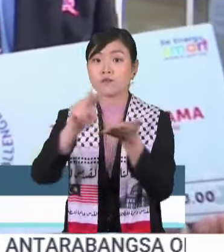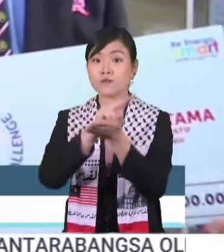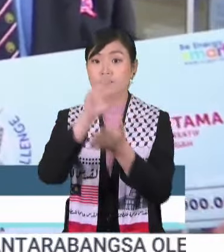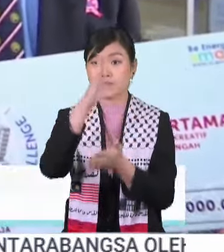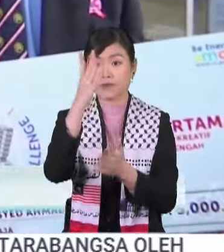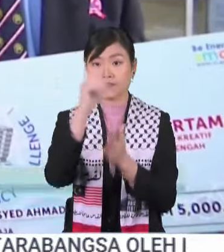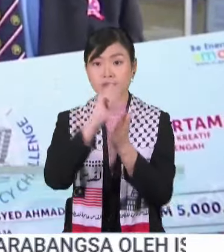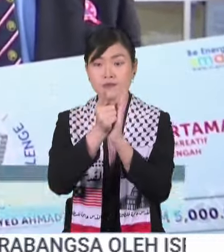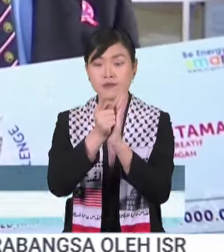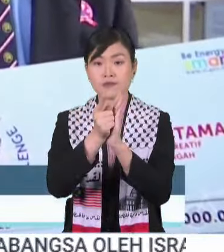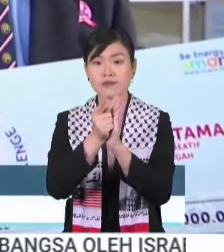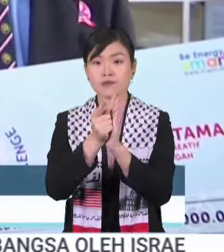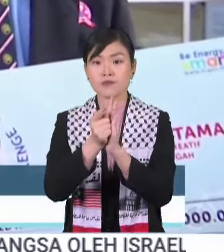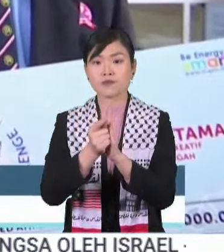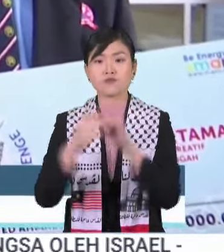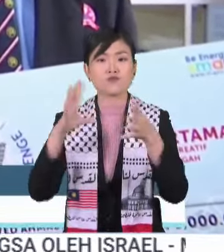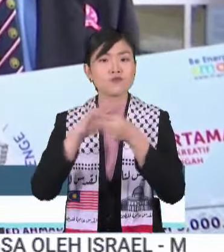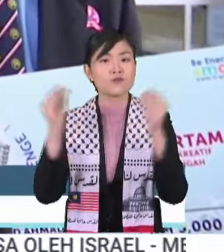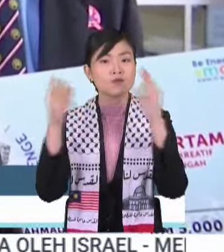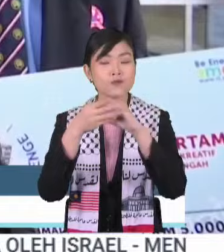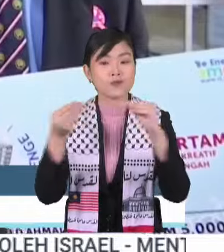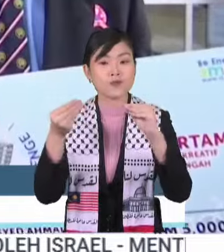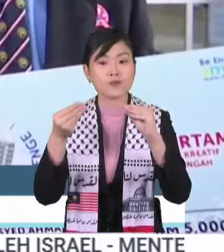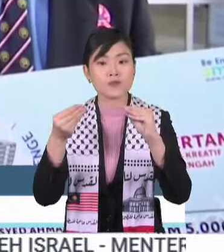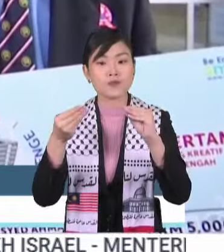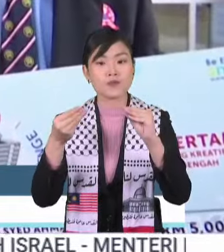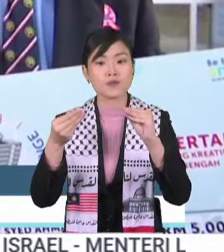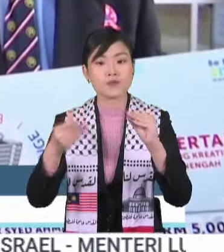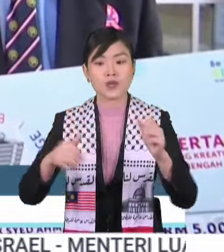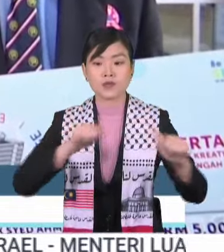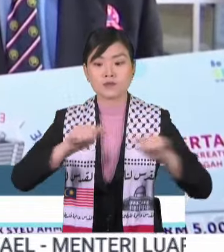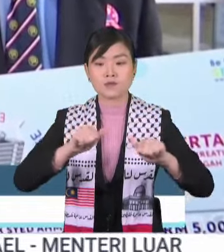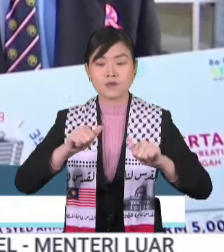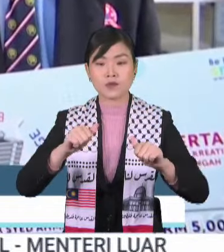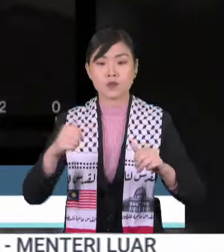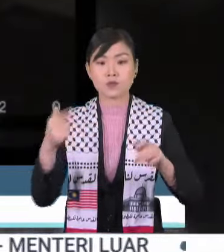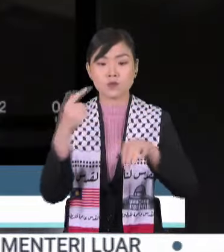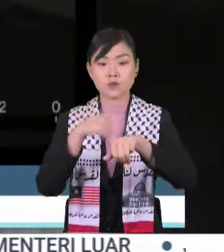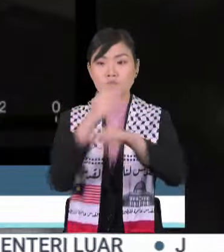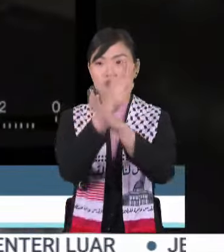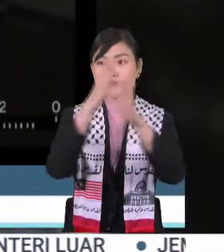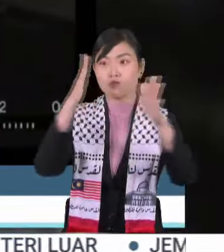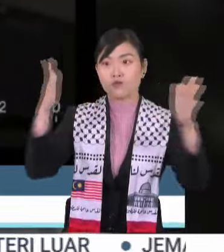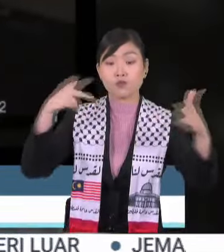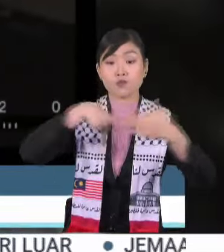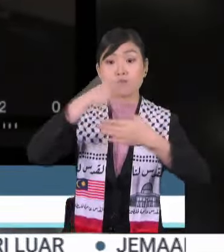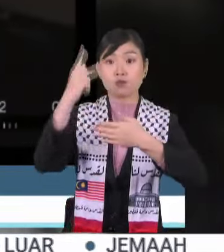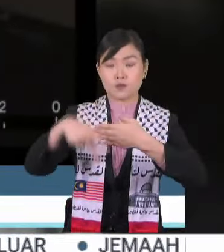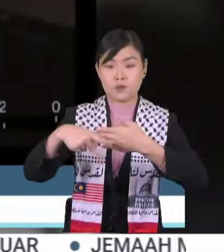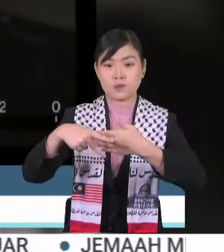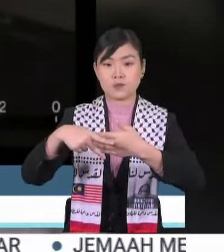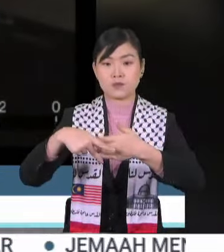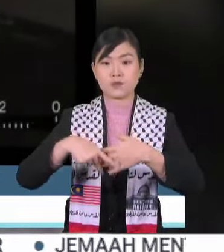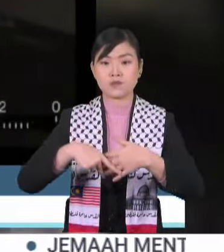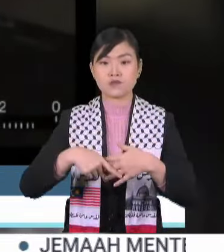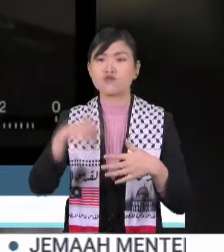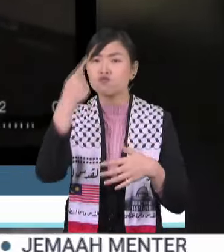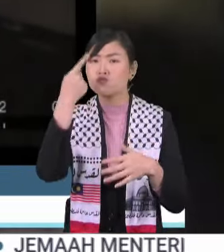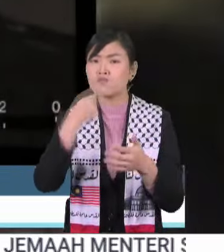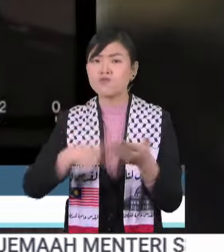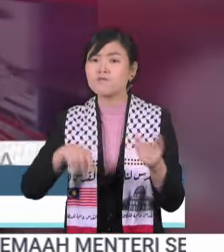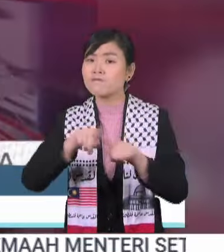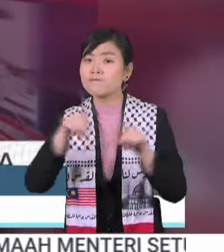tentang aktiviti yang kami lakukan sepanjang program inilah video kami antar k